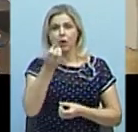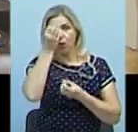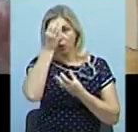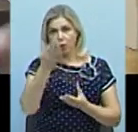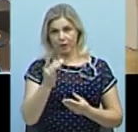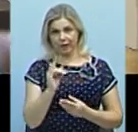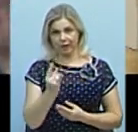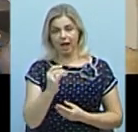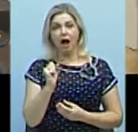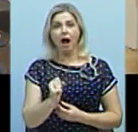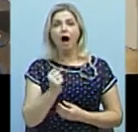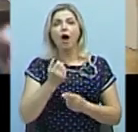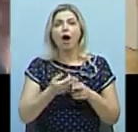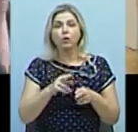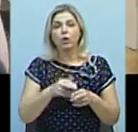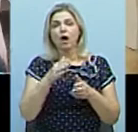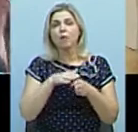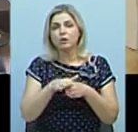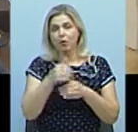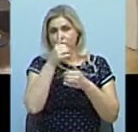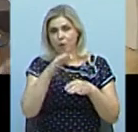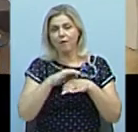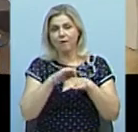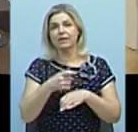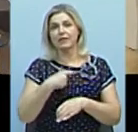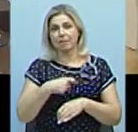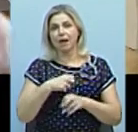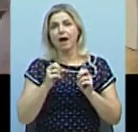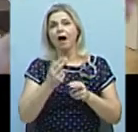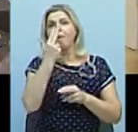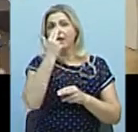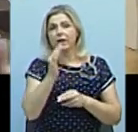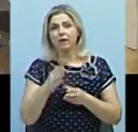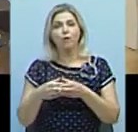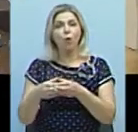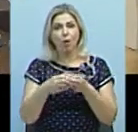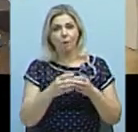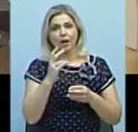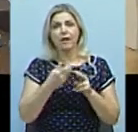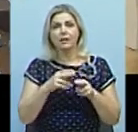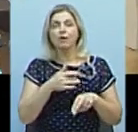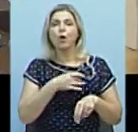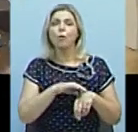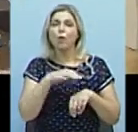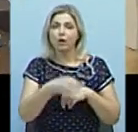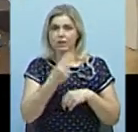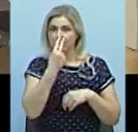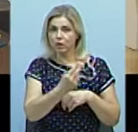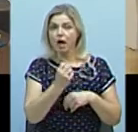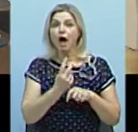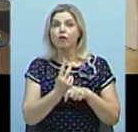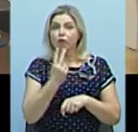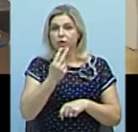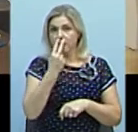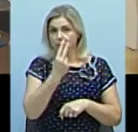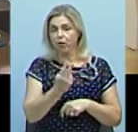навіть дитиною, але яка абсолютно не може вести себе так, як це прийнято у суспільстві. На це боляче дивитися, а подвійно боляче дивитися,